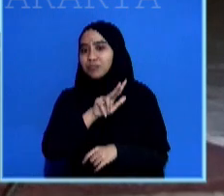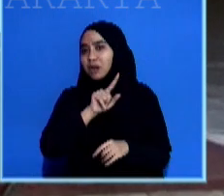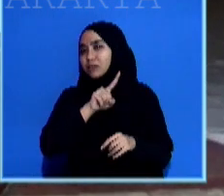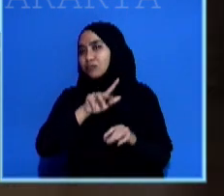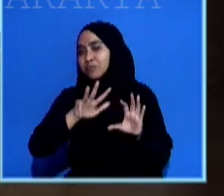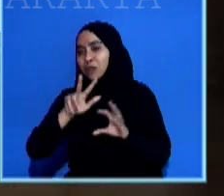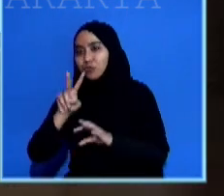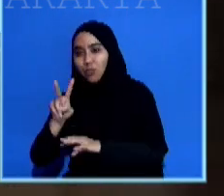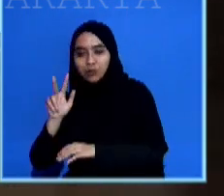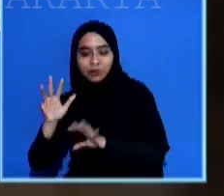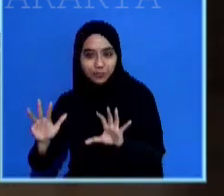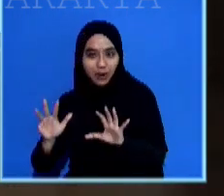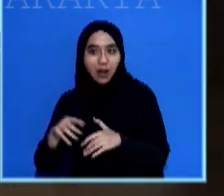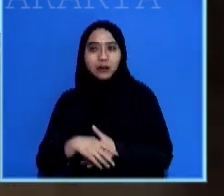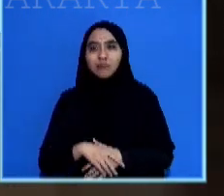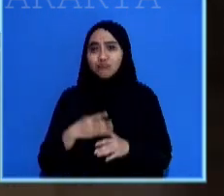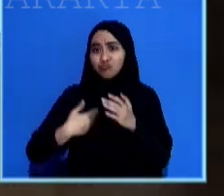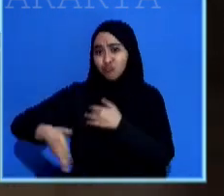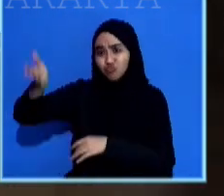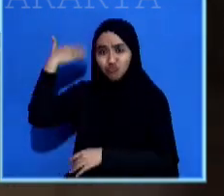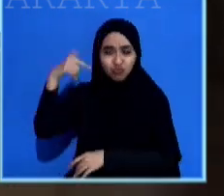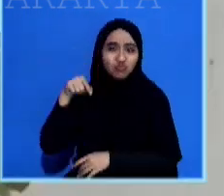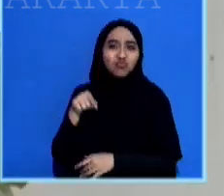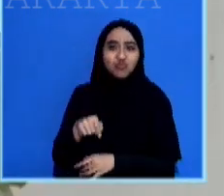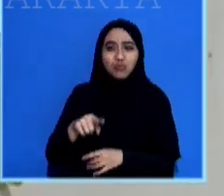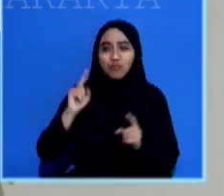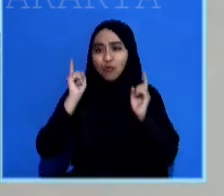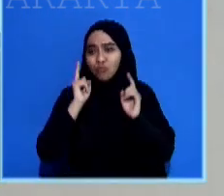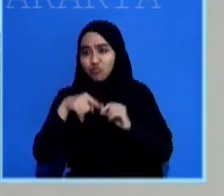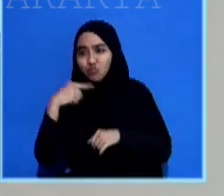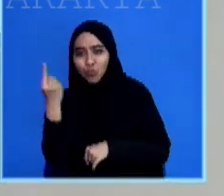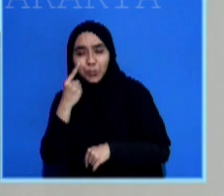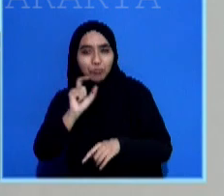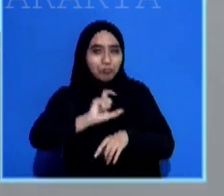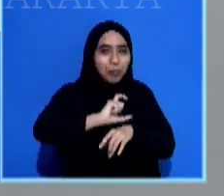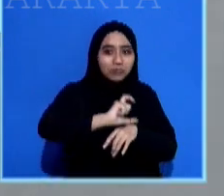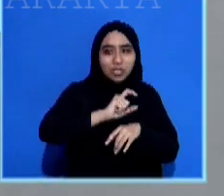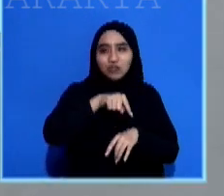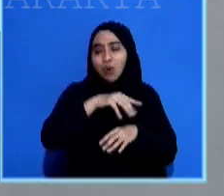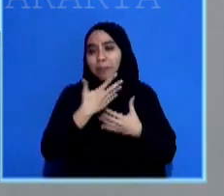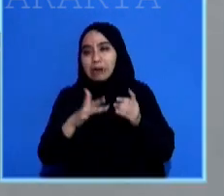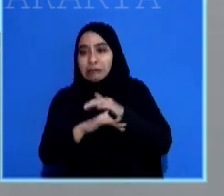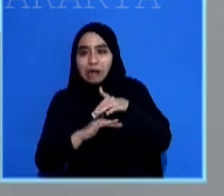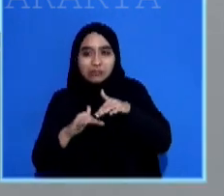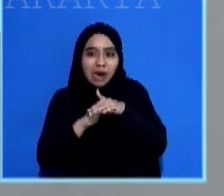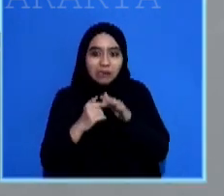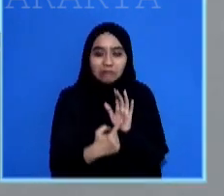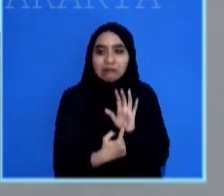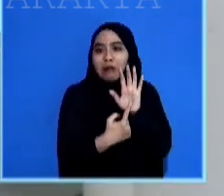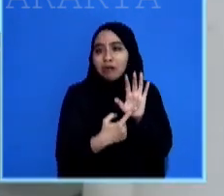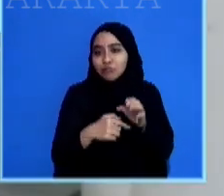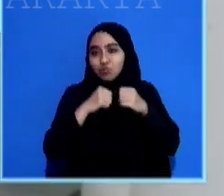129 di masa itu secara politis umumnya masjid digunakan sebagai patok atau penanda bagi